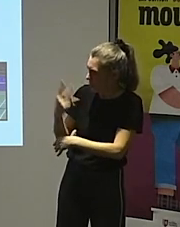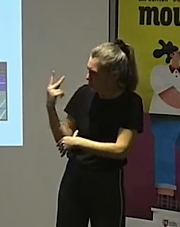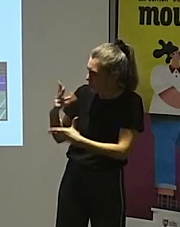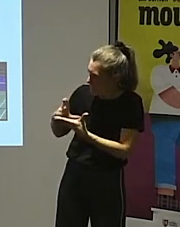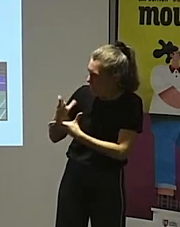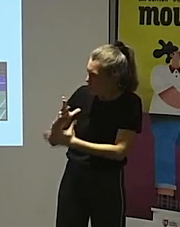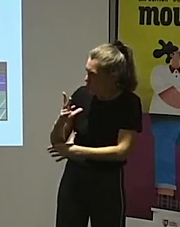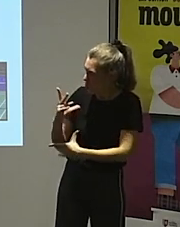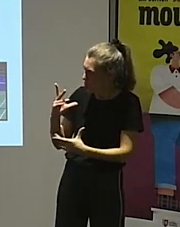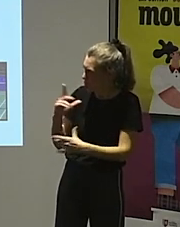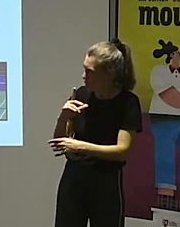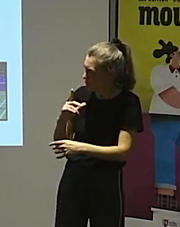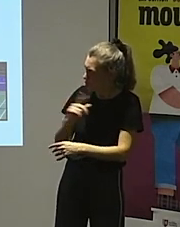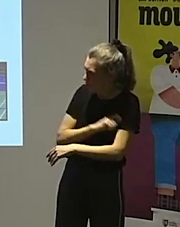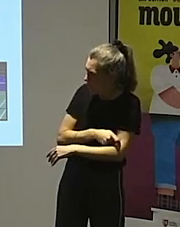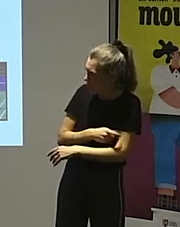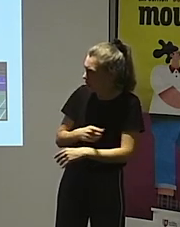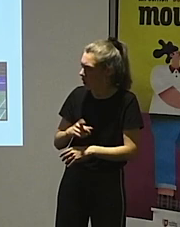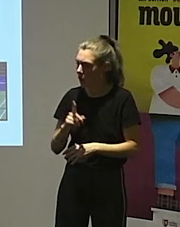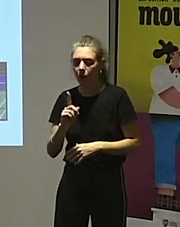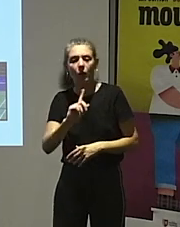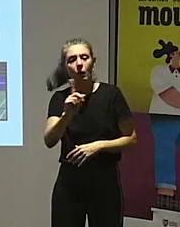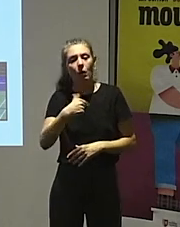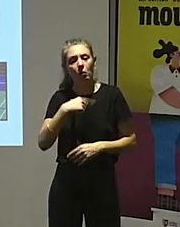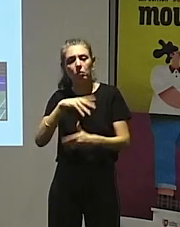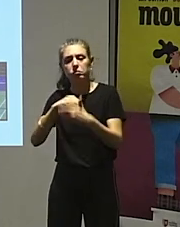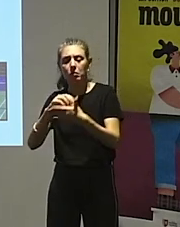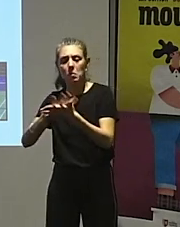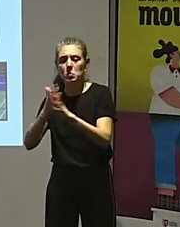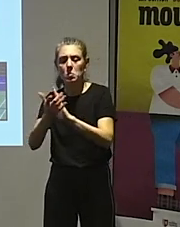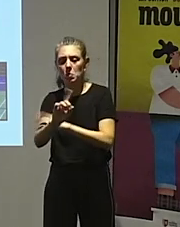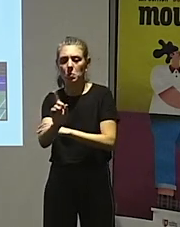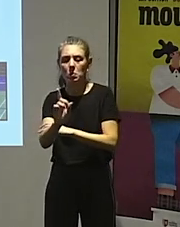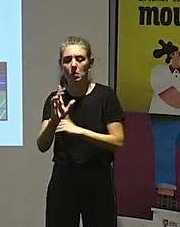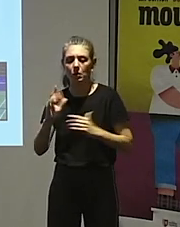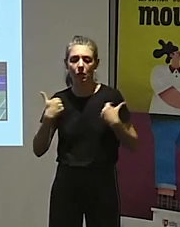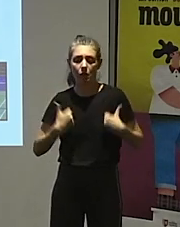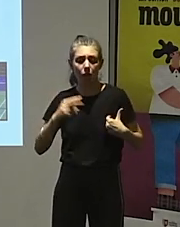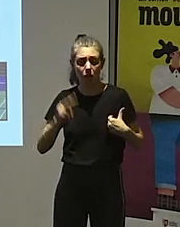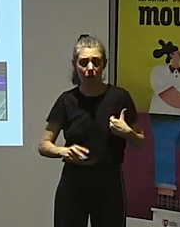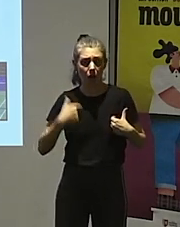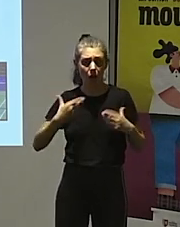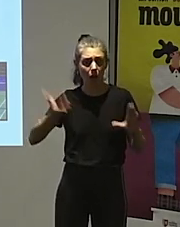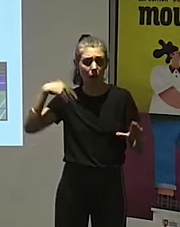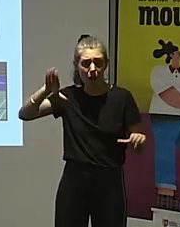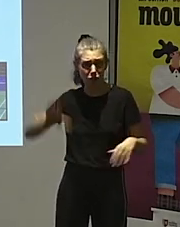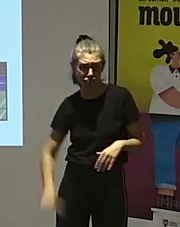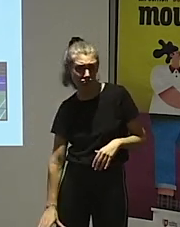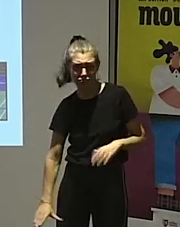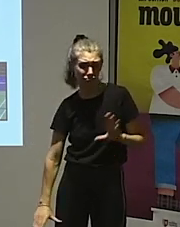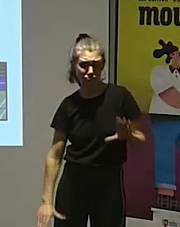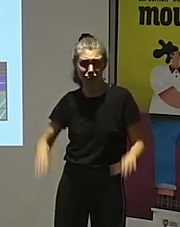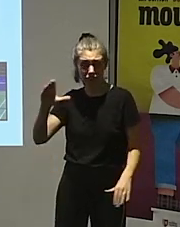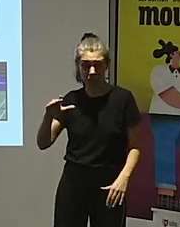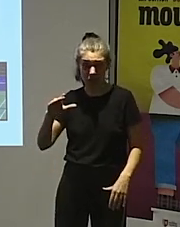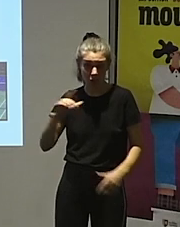T'as fait tout ça seul ? Non, je n'ai pas eu besoin d'association. Bah, du coup, comme j'ai toujours fait du sport et que j'ai